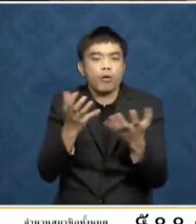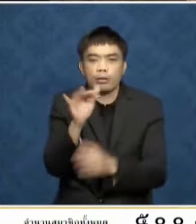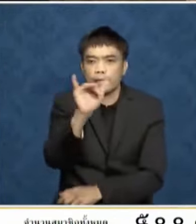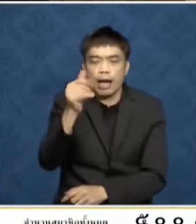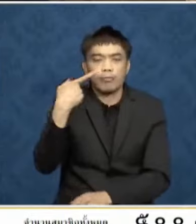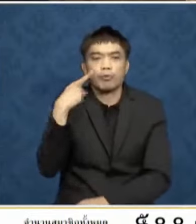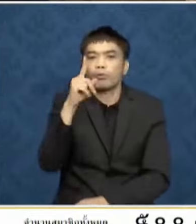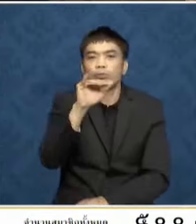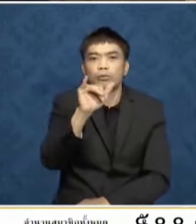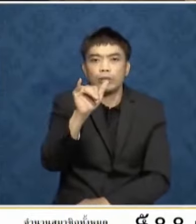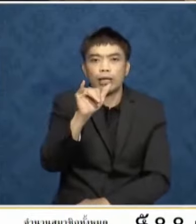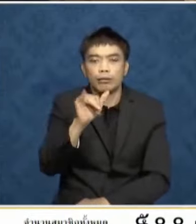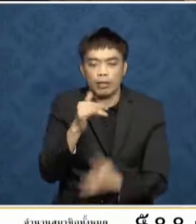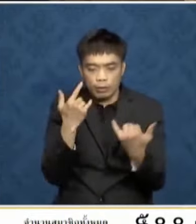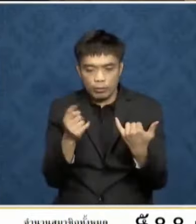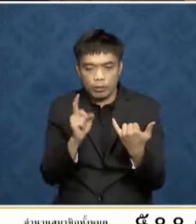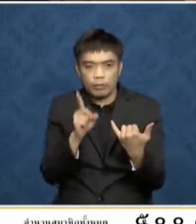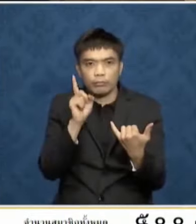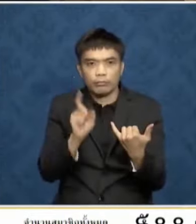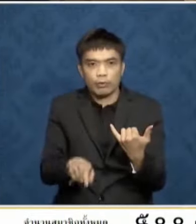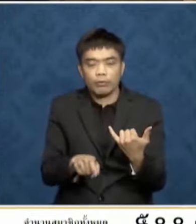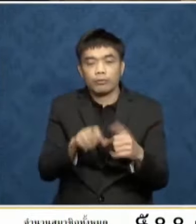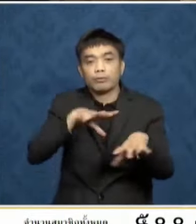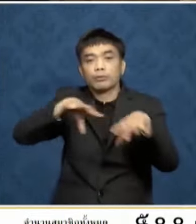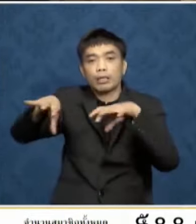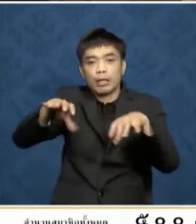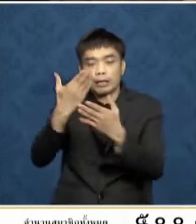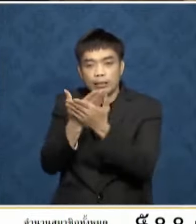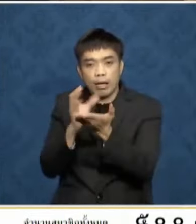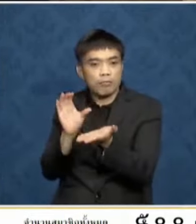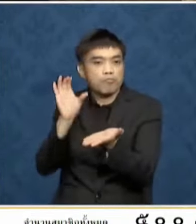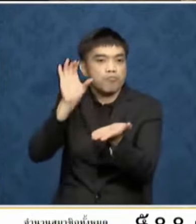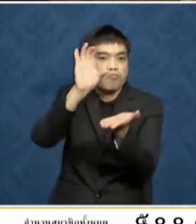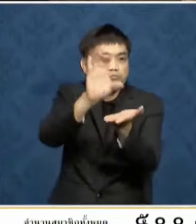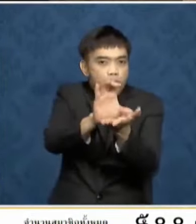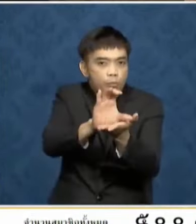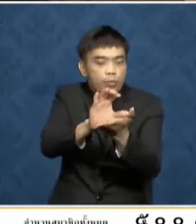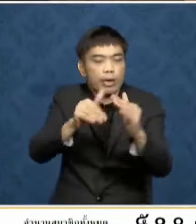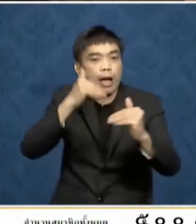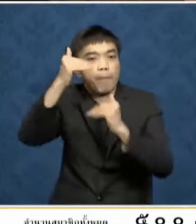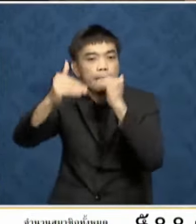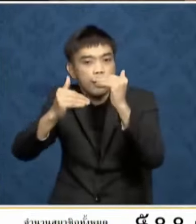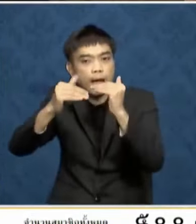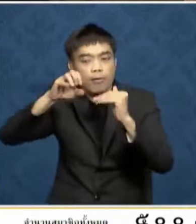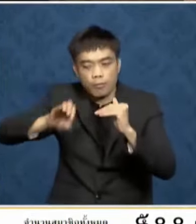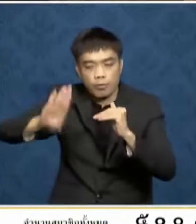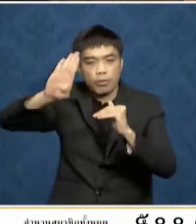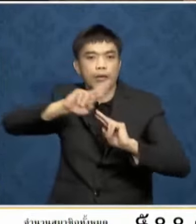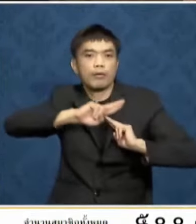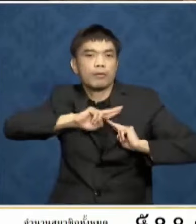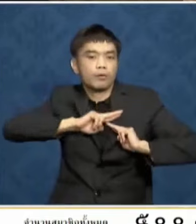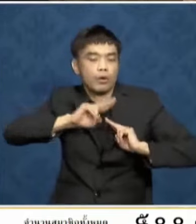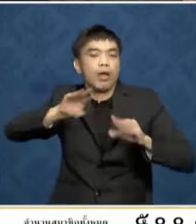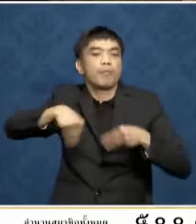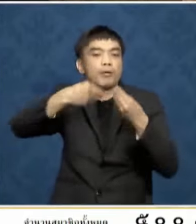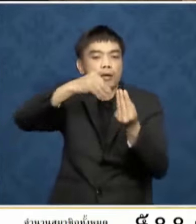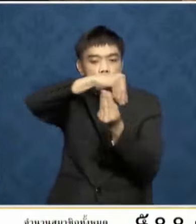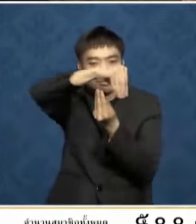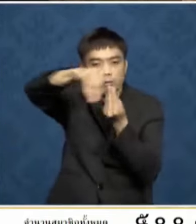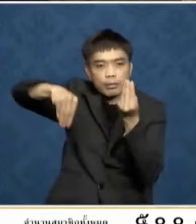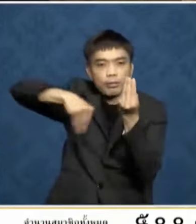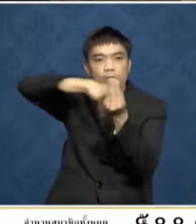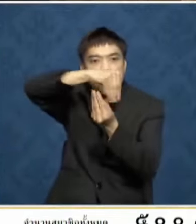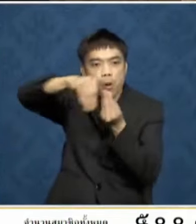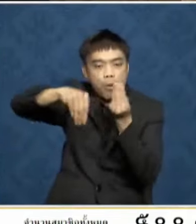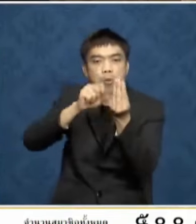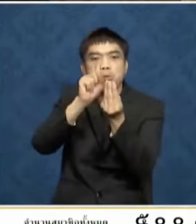สมทธนมะภาพจริงโดยการจดงบ เน้การโกทุน เน้กพัฒนาร่วมกเอกชนเพื่อผประโยชั่ษสรกิ ทจะหมนเวียนกลบ